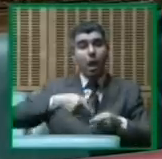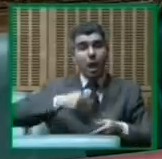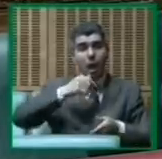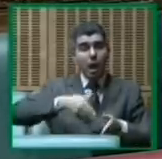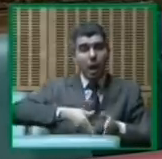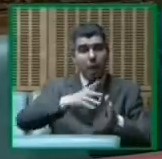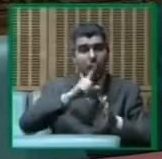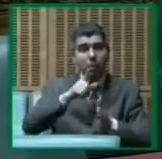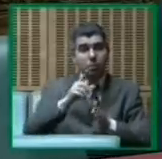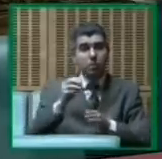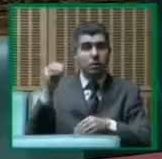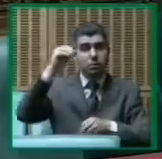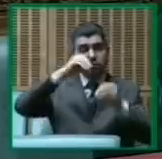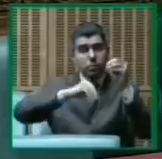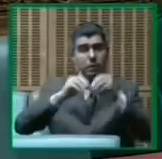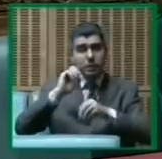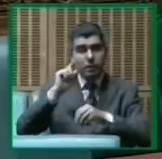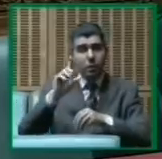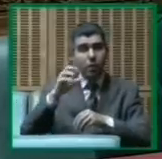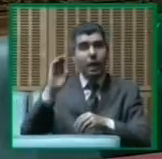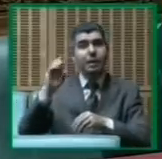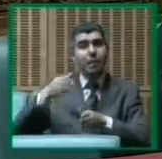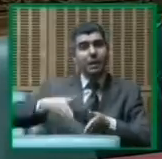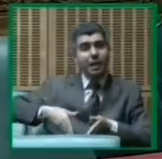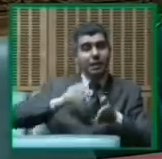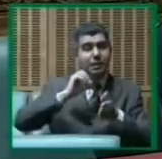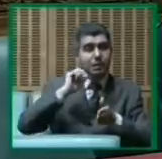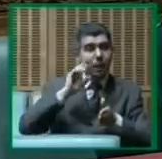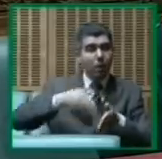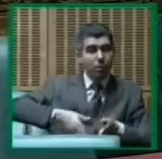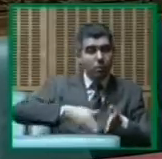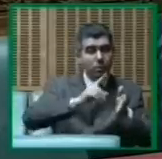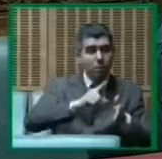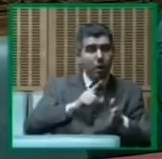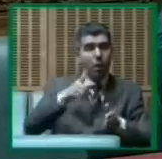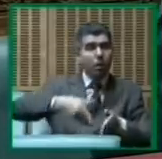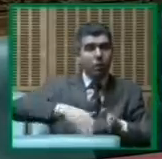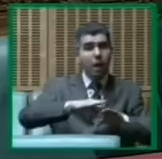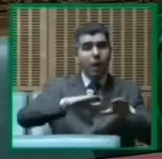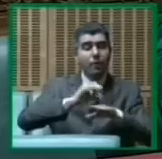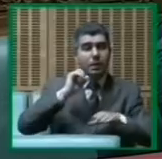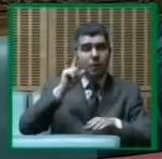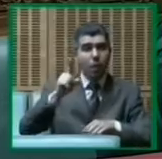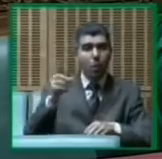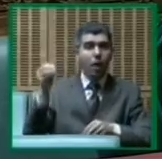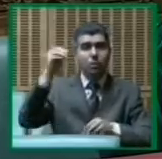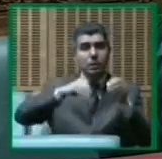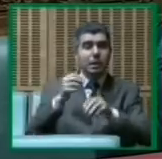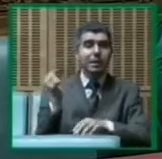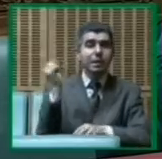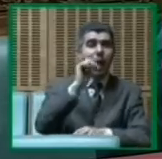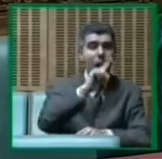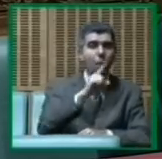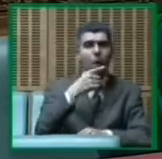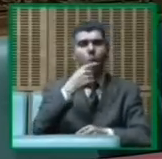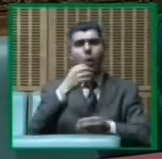ديال الطاس اللي كيزود الدار البيضاء دايز عندهم وفي وسط اراضيهم وما تعوضوش وما قالوا حتى كلمه وما عندهمش